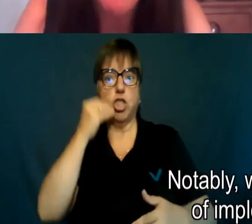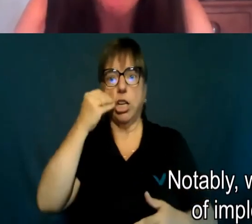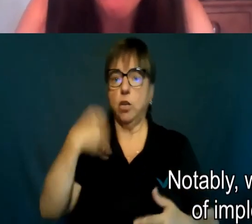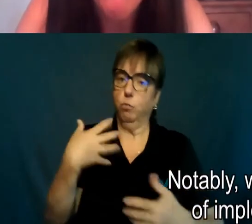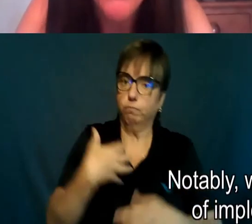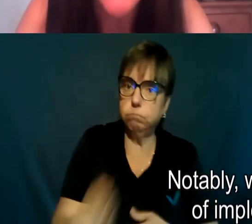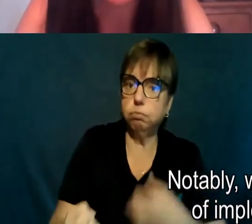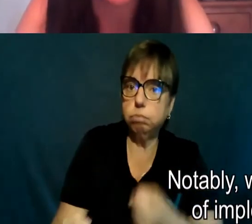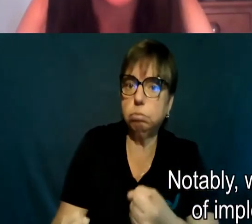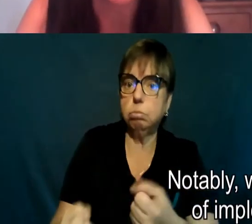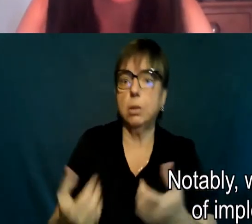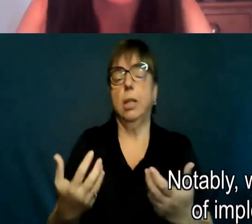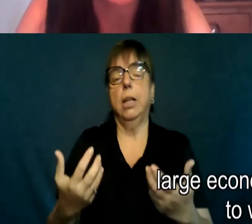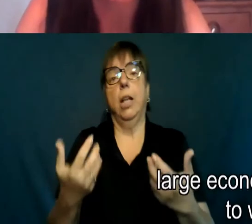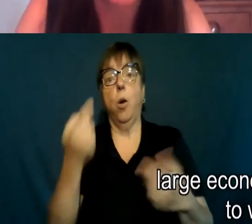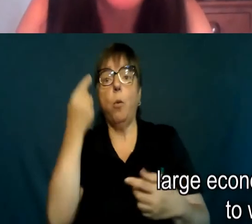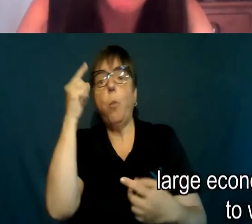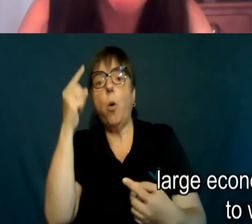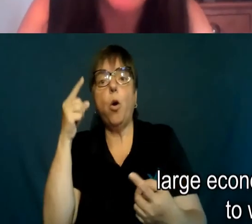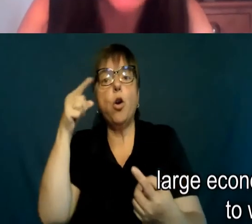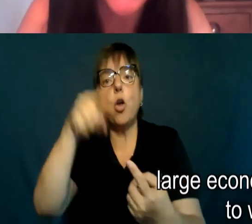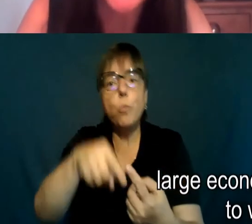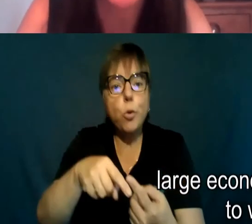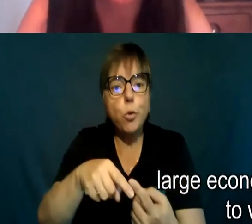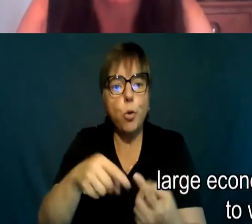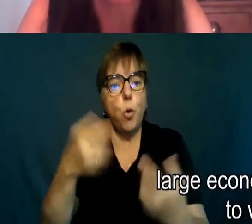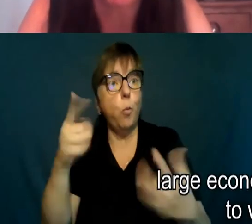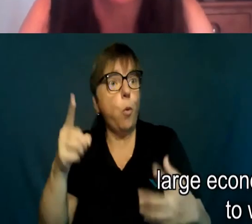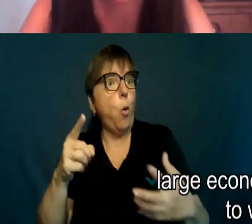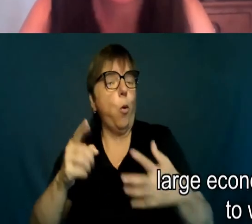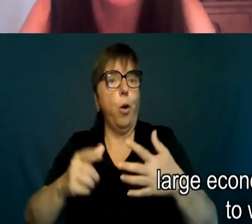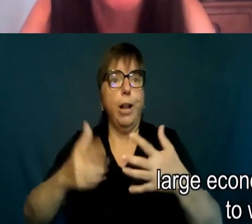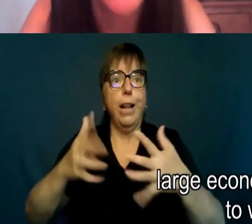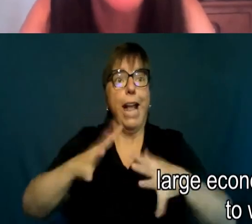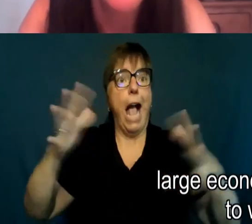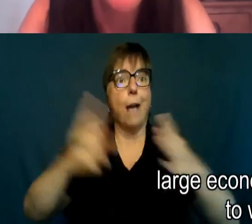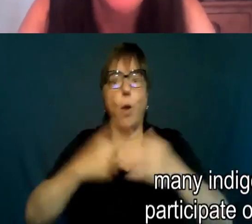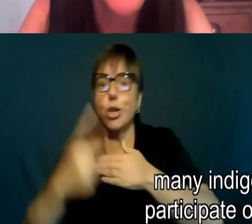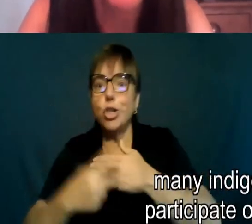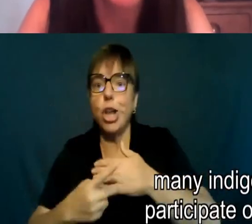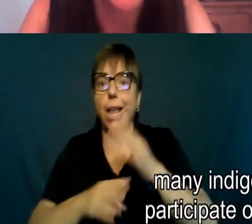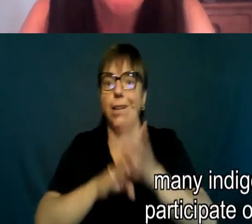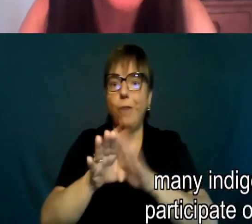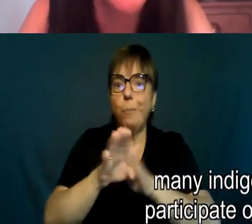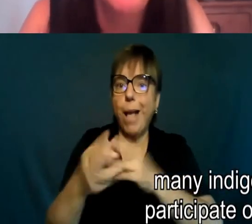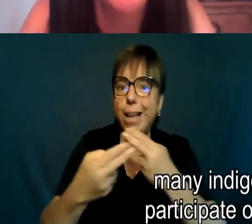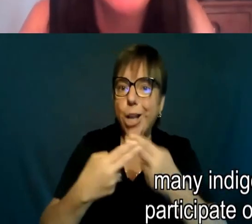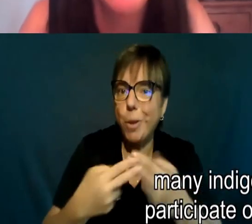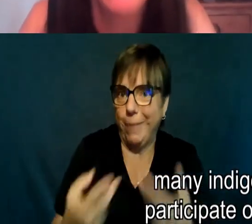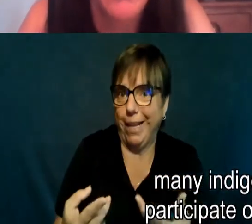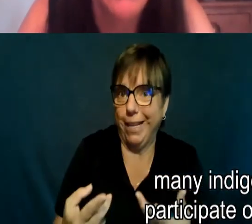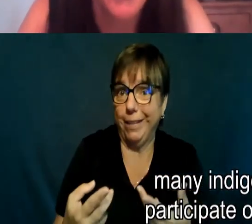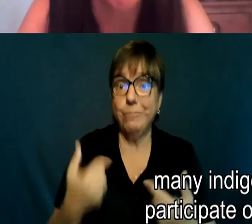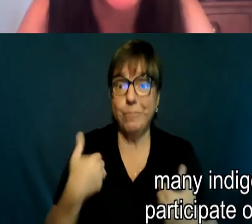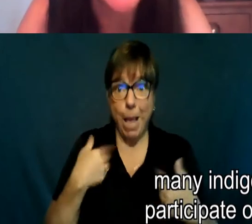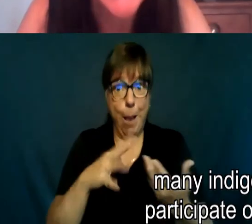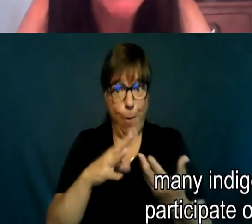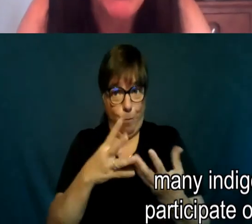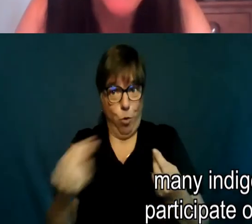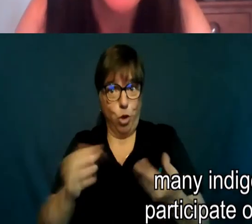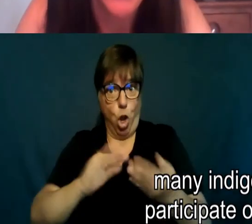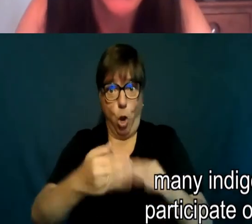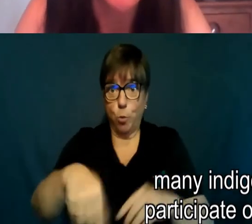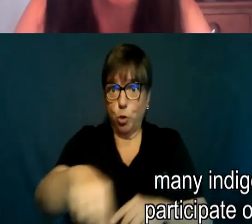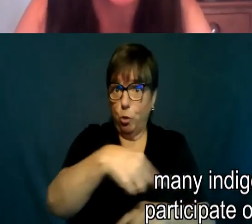Notamment aux fins de la mise en œuvre de grands projets de développement économique auxquels de nombreuses communautés autochtones ne